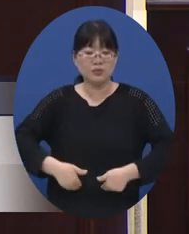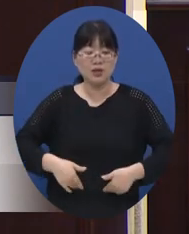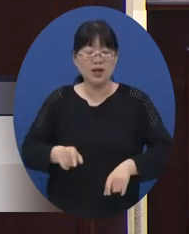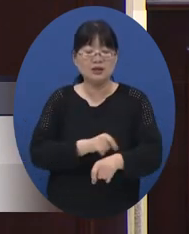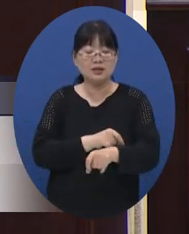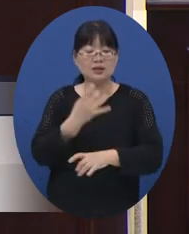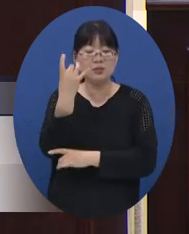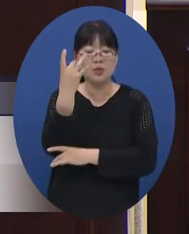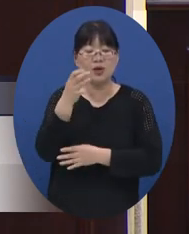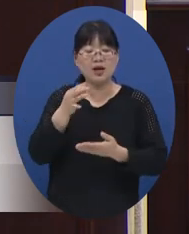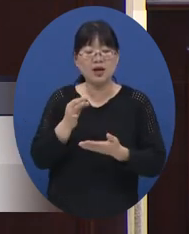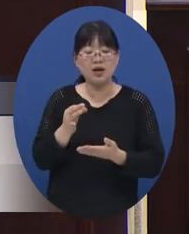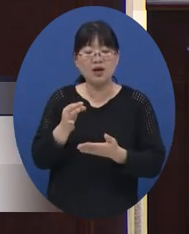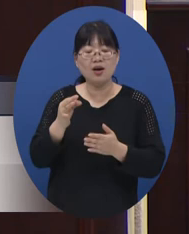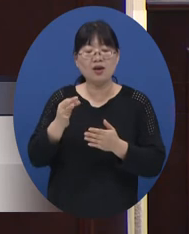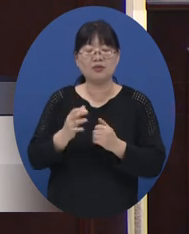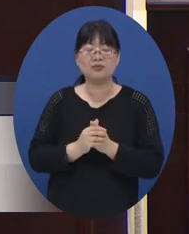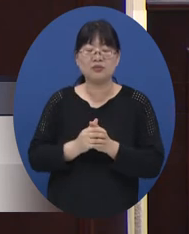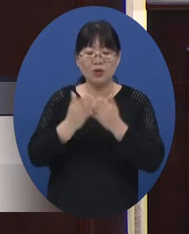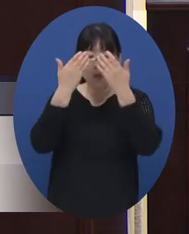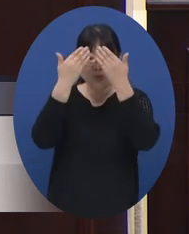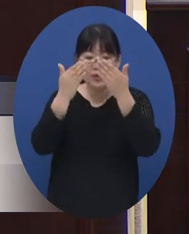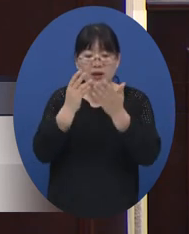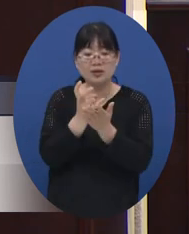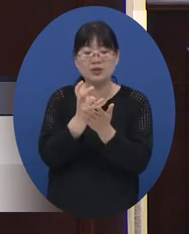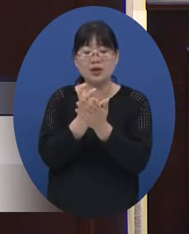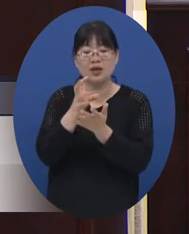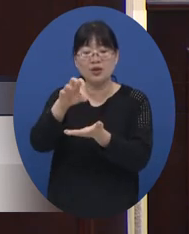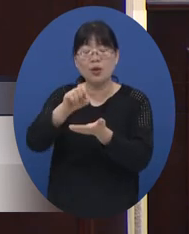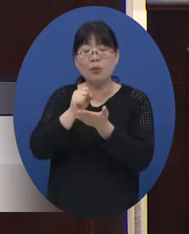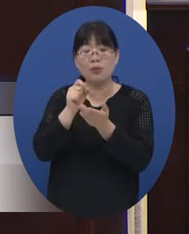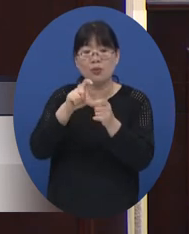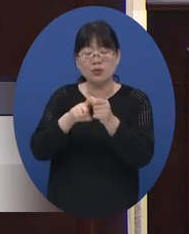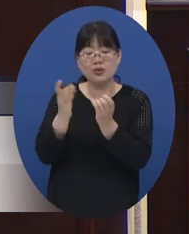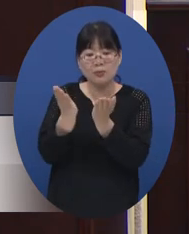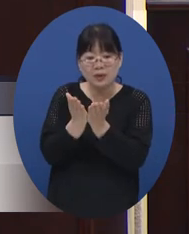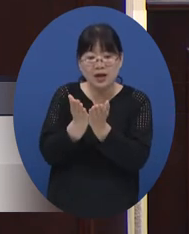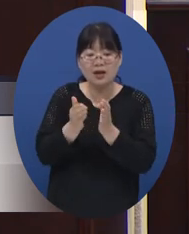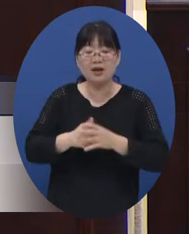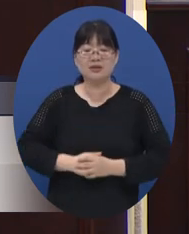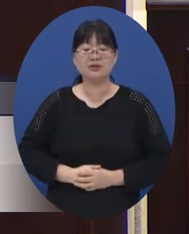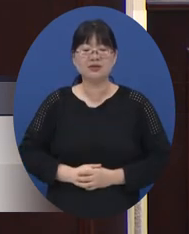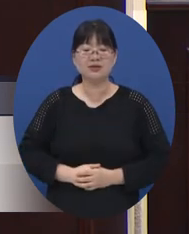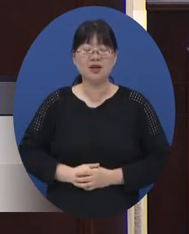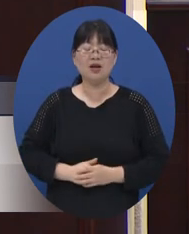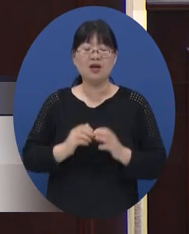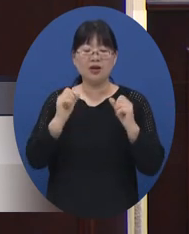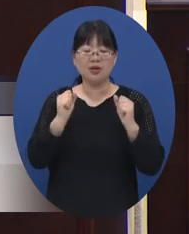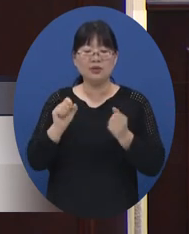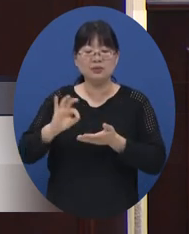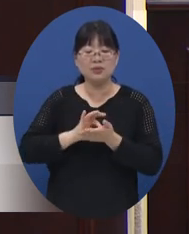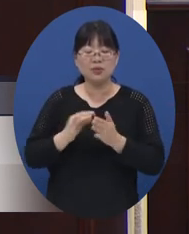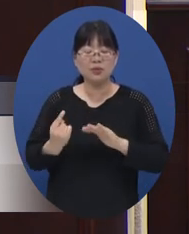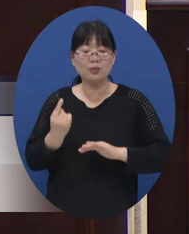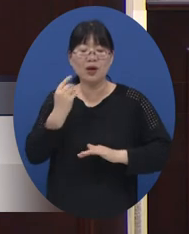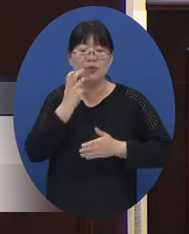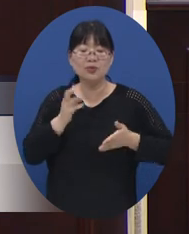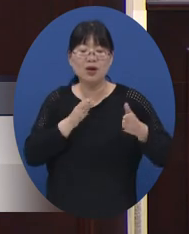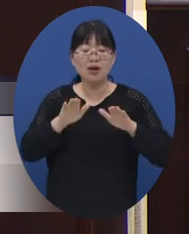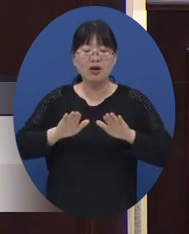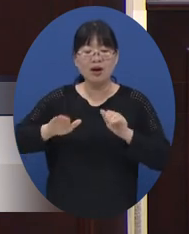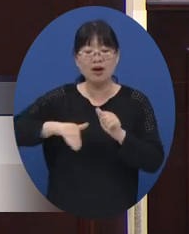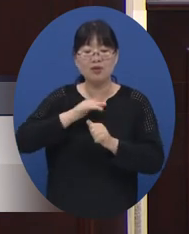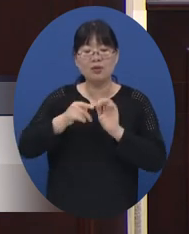합니다 특히 기본 재산은 빽 공개라는 제도의 도일이 목적에 맞게 거주 비용이 높은